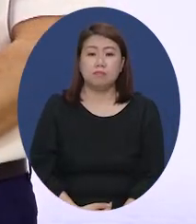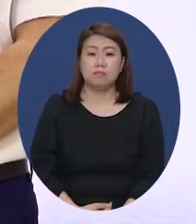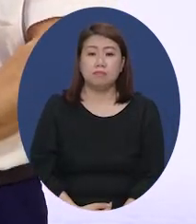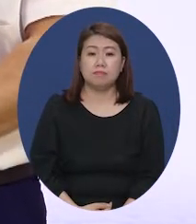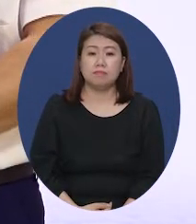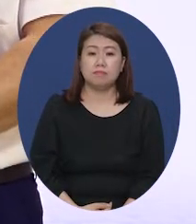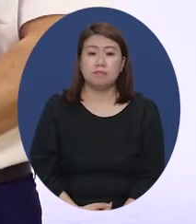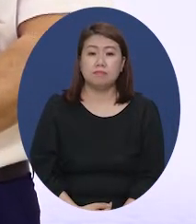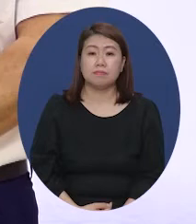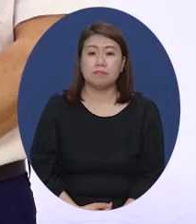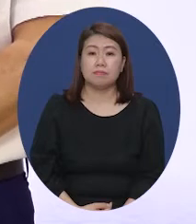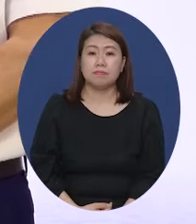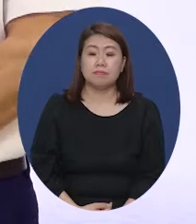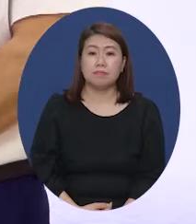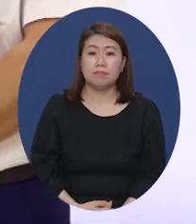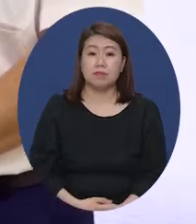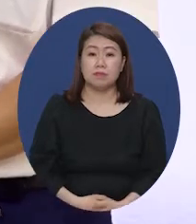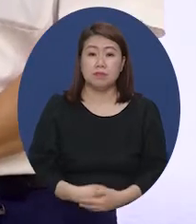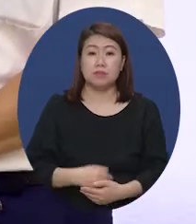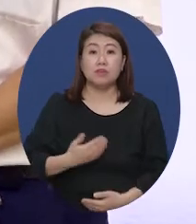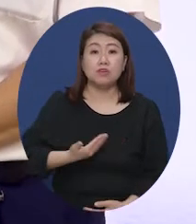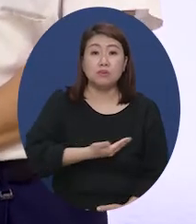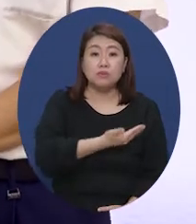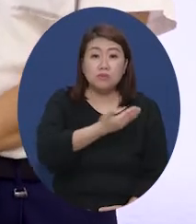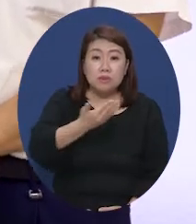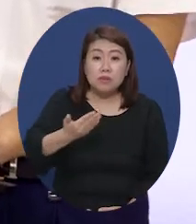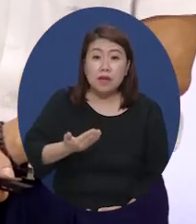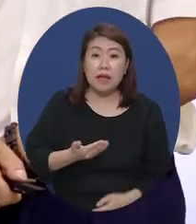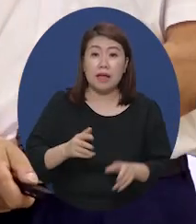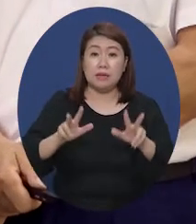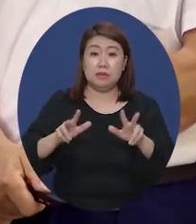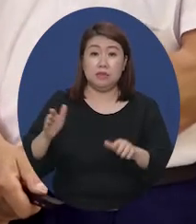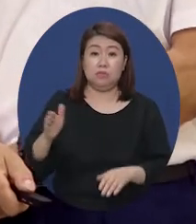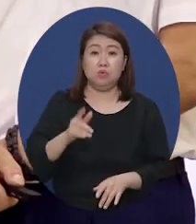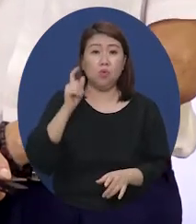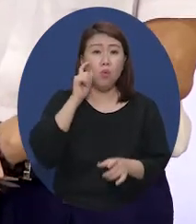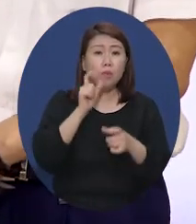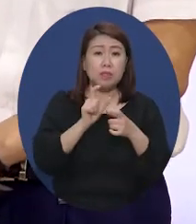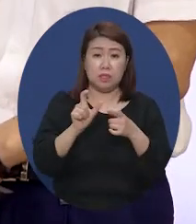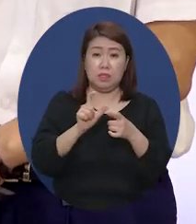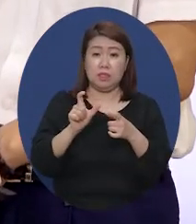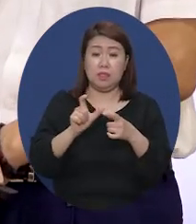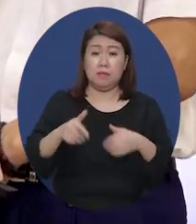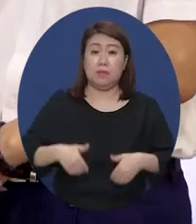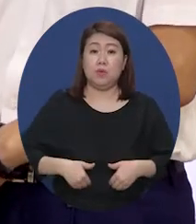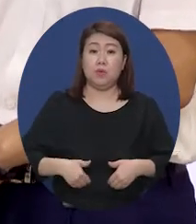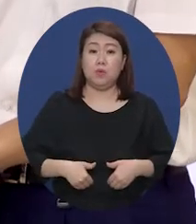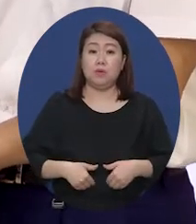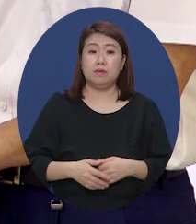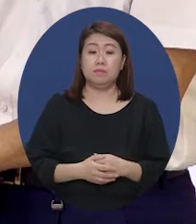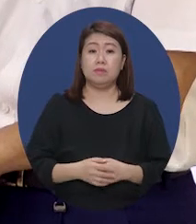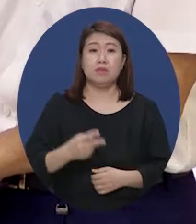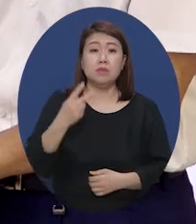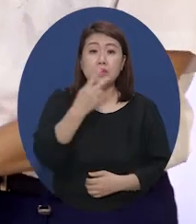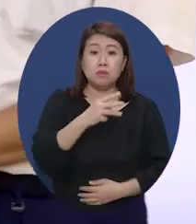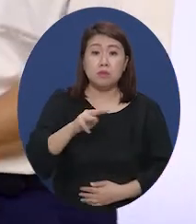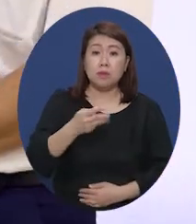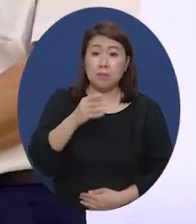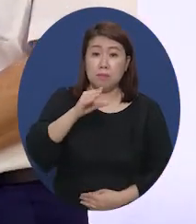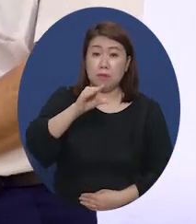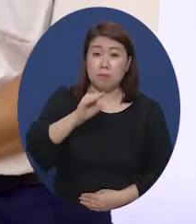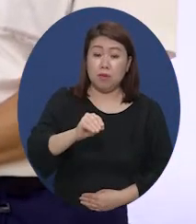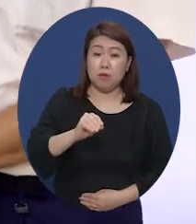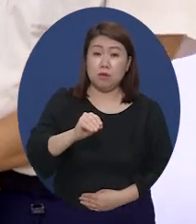다음. 예. 자, 이게 이제 우리가 진짜 고민해야 할 문제 중에 하나입니다. 아까 전에 약